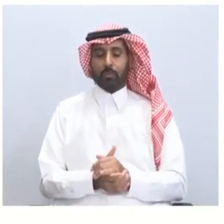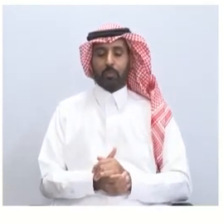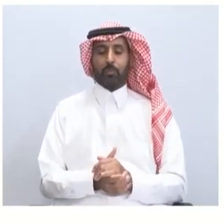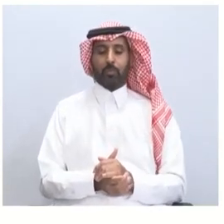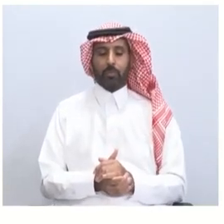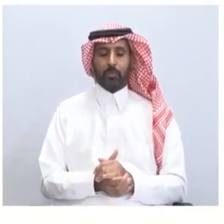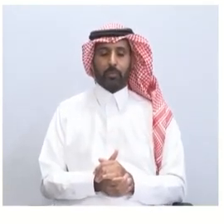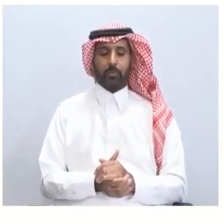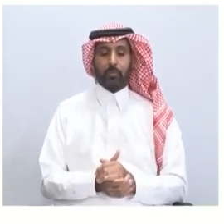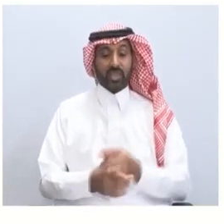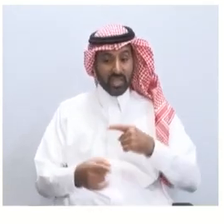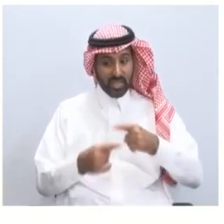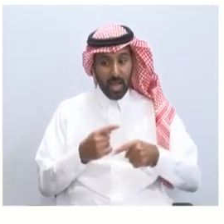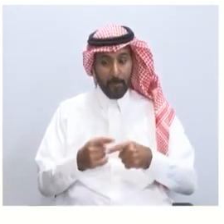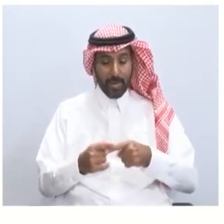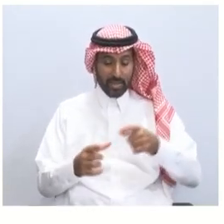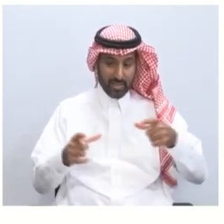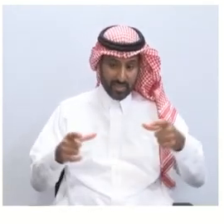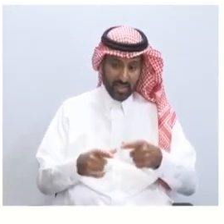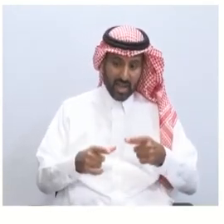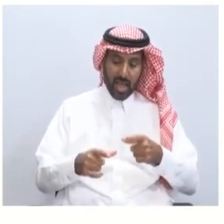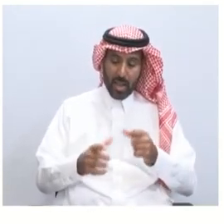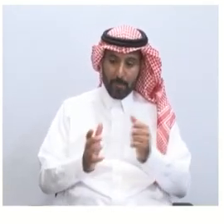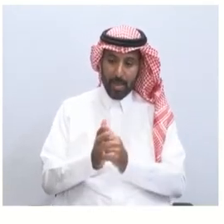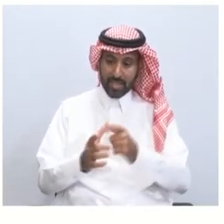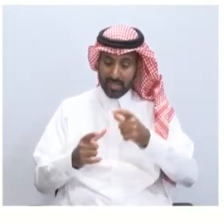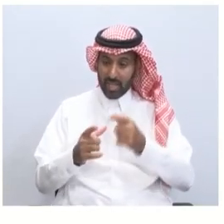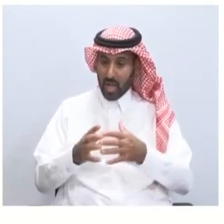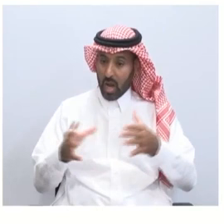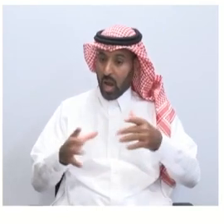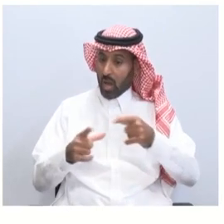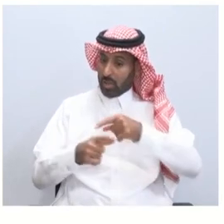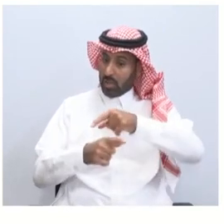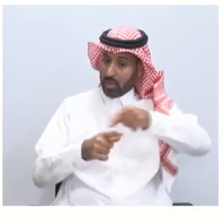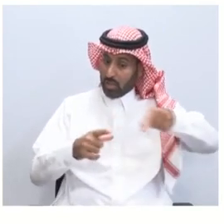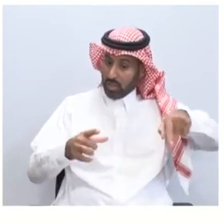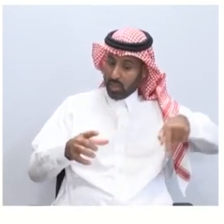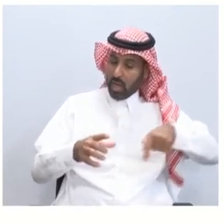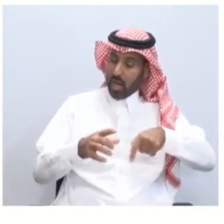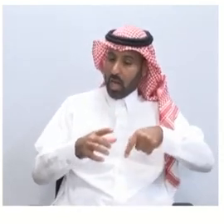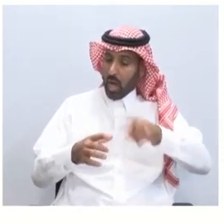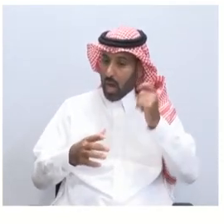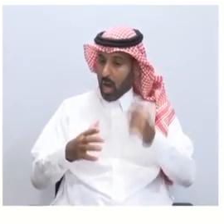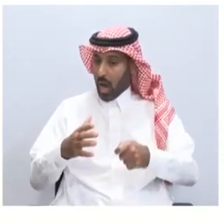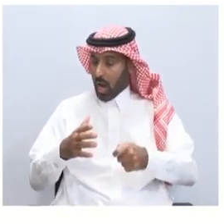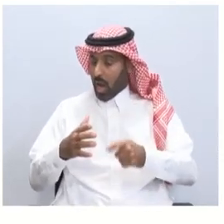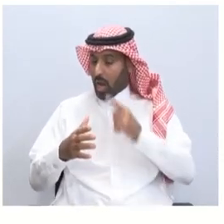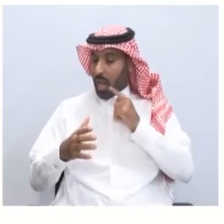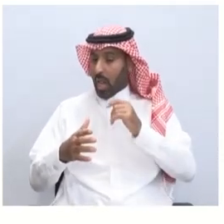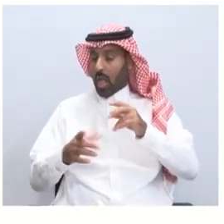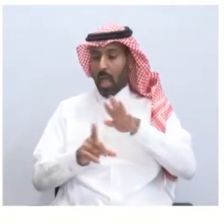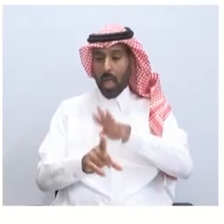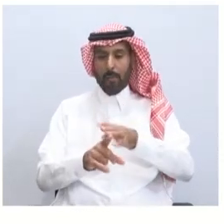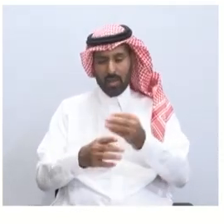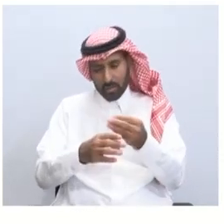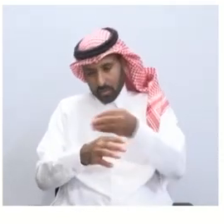ان استمر الحصار لهذه المده ماذا قرر قرر الامام تركي بن عبد الله ان